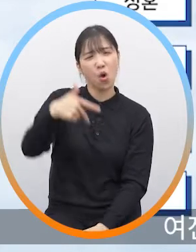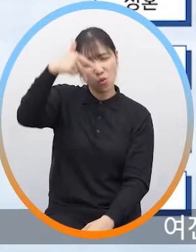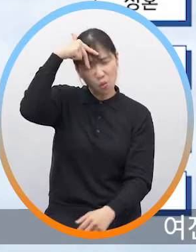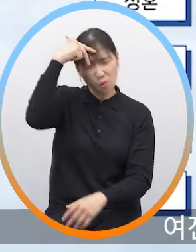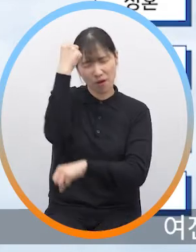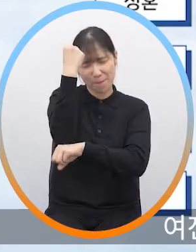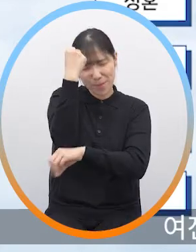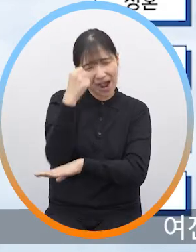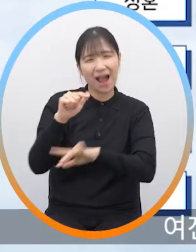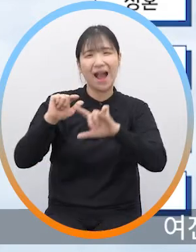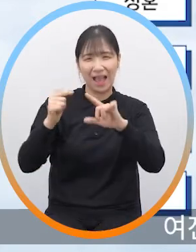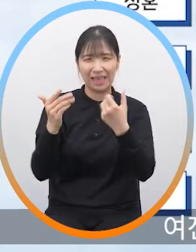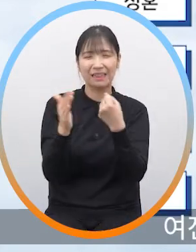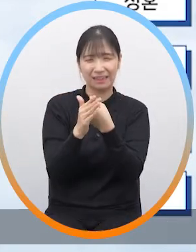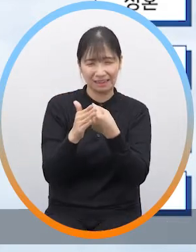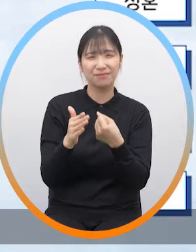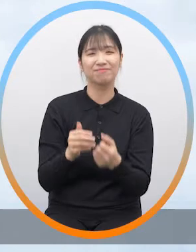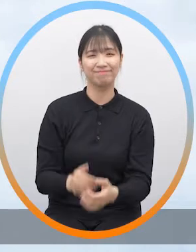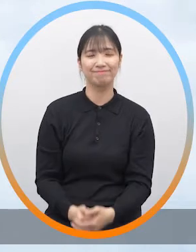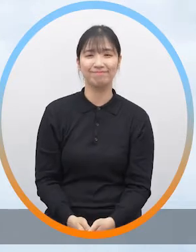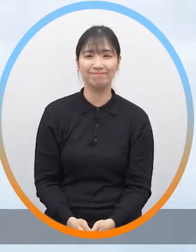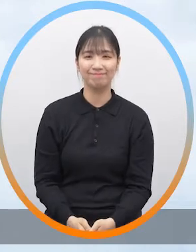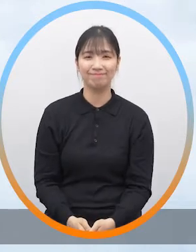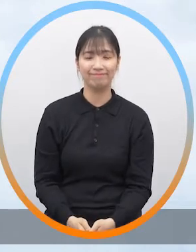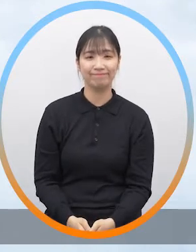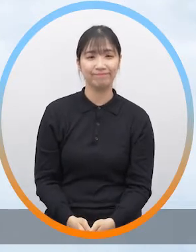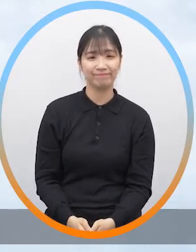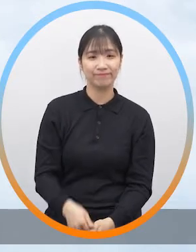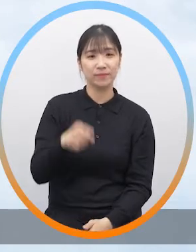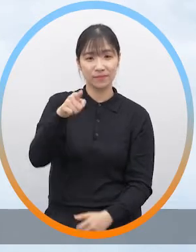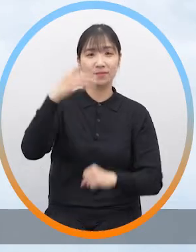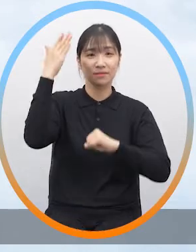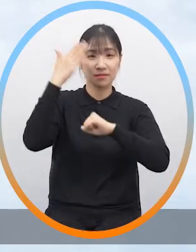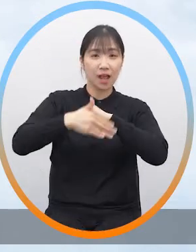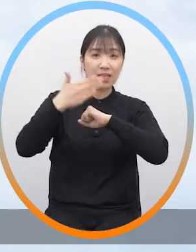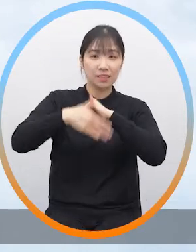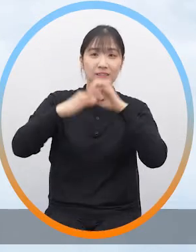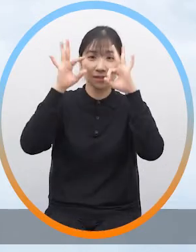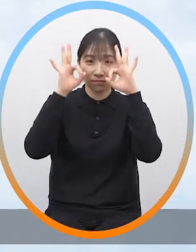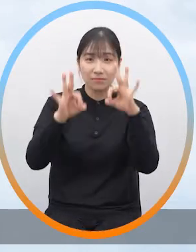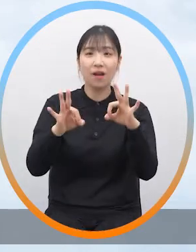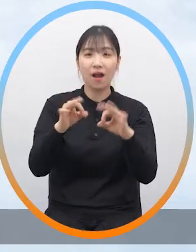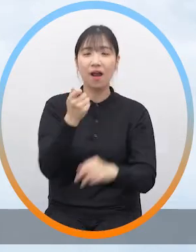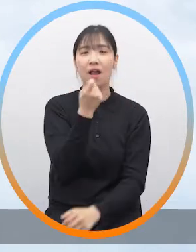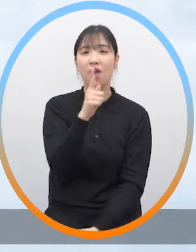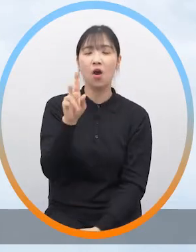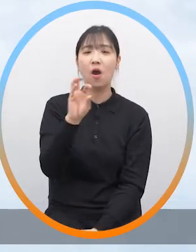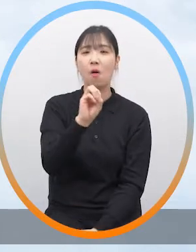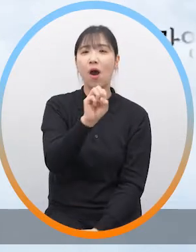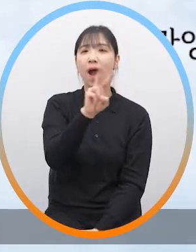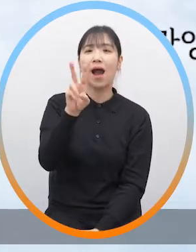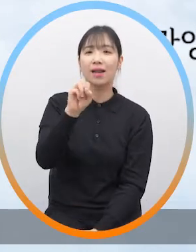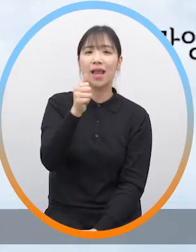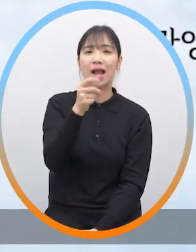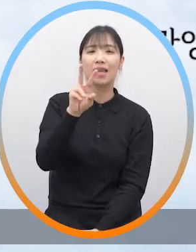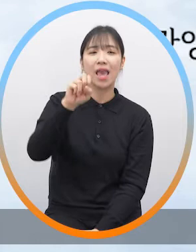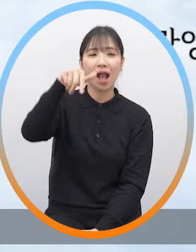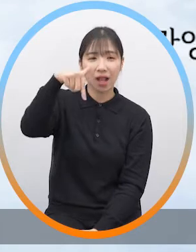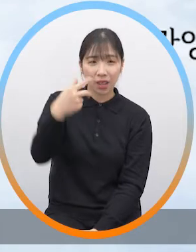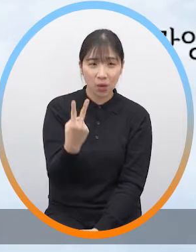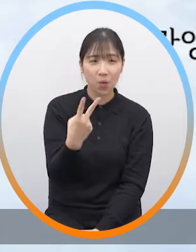조선이 본거지가 아니니까 이렇습니다. 보시면 왼쪽 그 사진상 이 화면에 보이는 왼쪽이